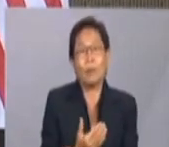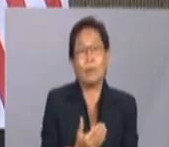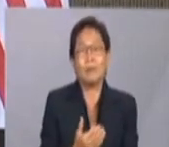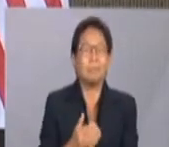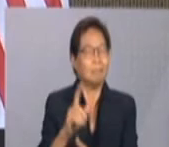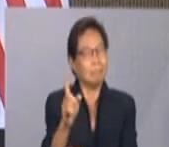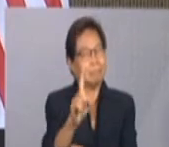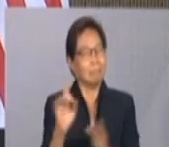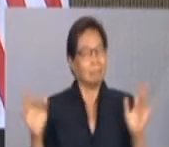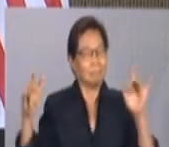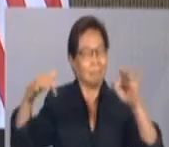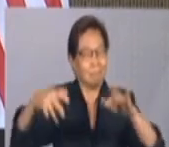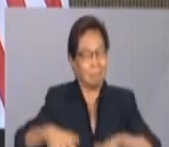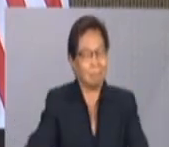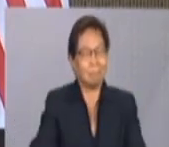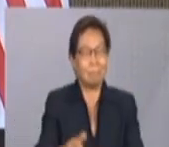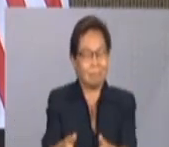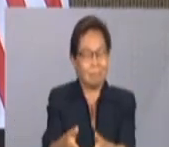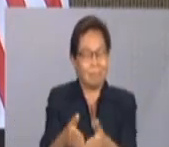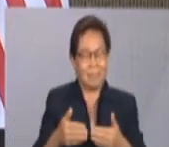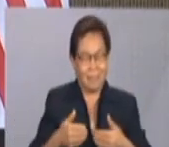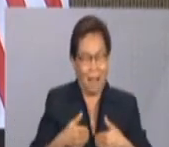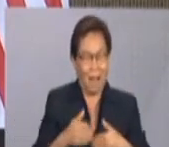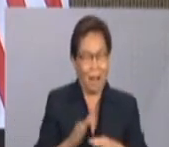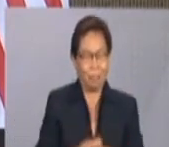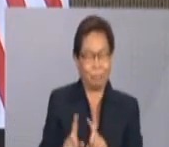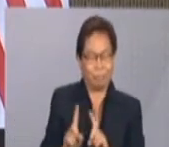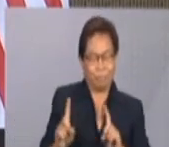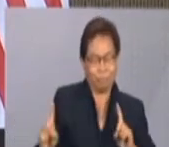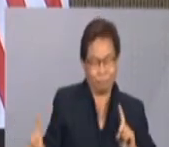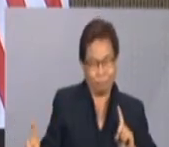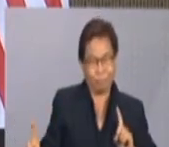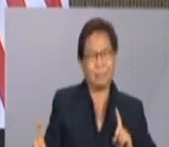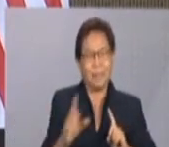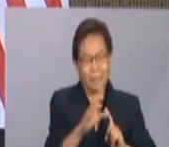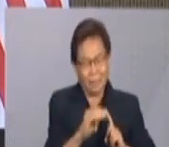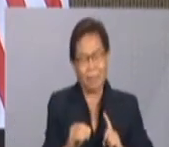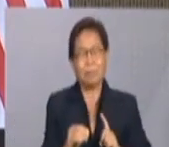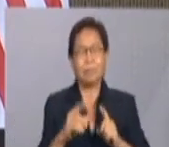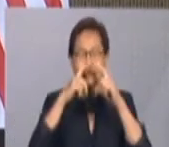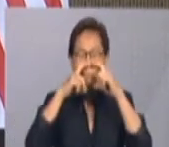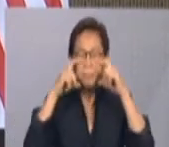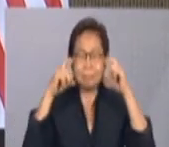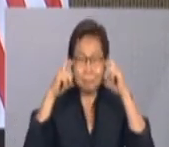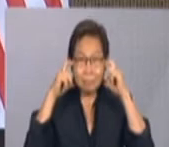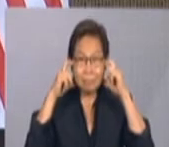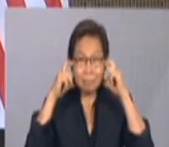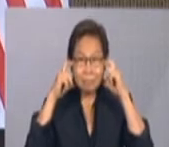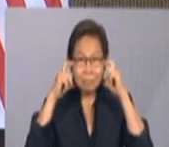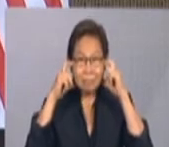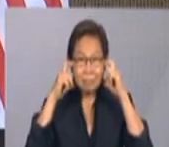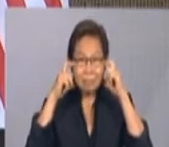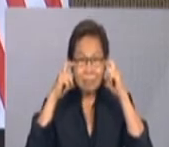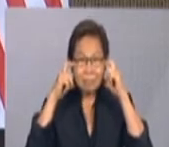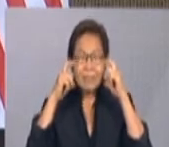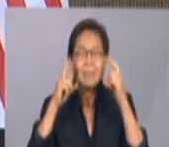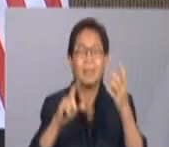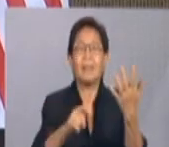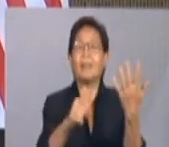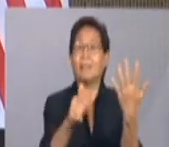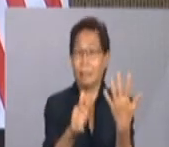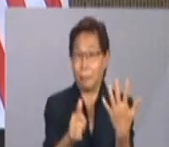berkumpul tidak bersalam penjarakan sosial dan memakai face Mask dan